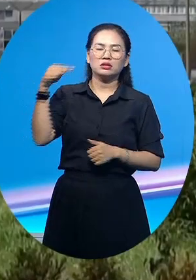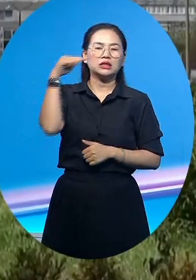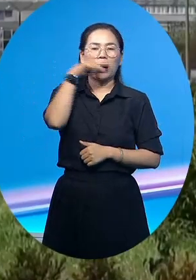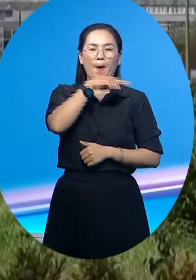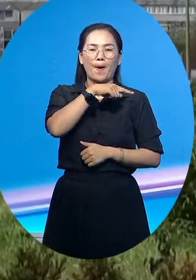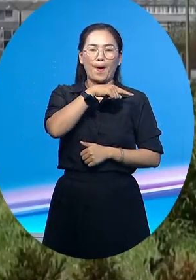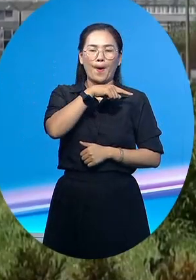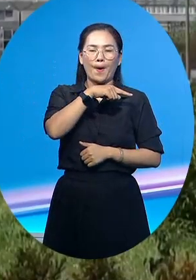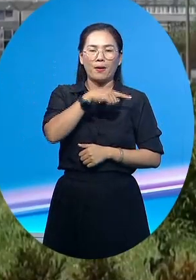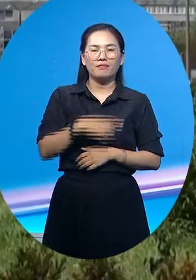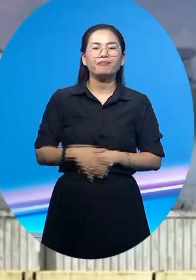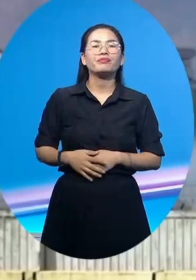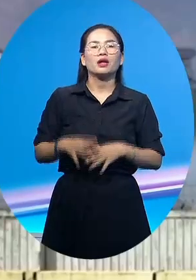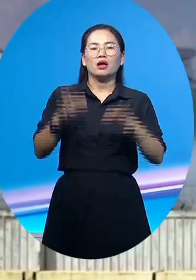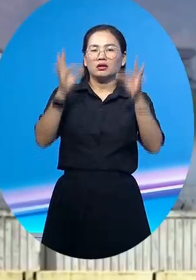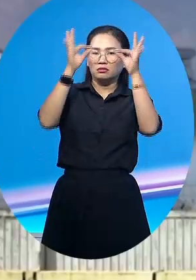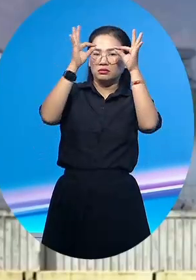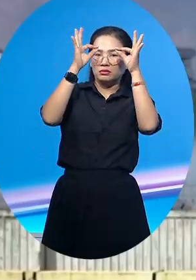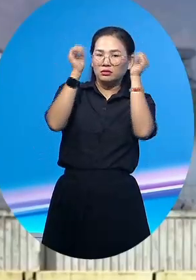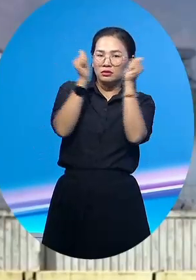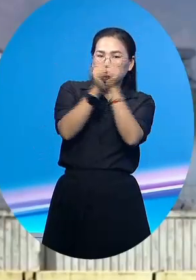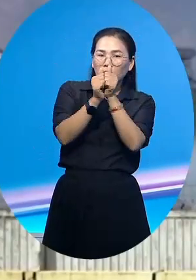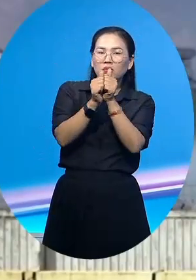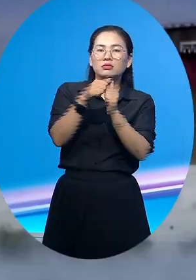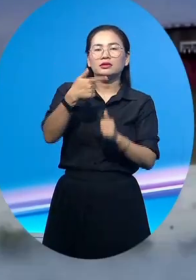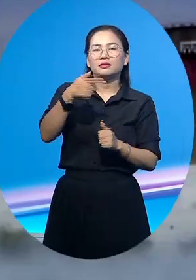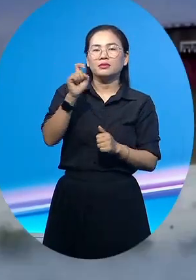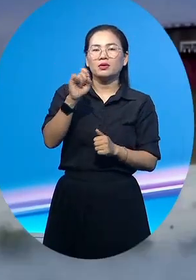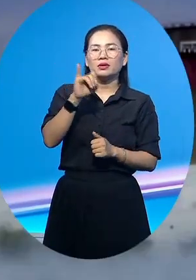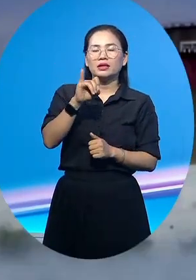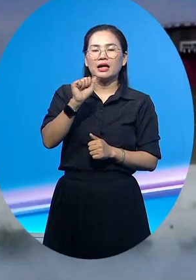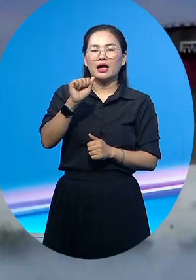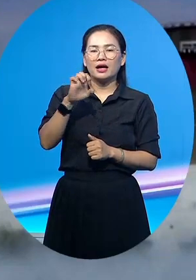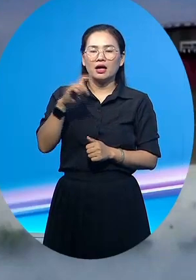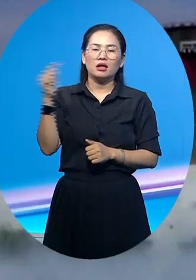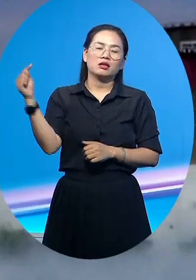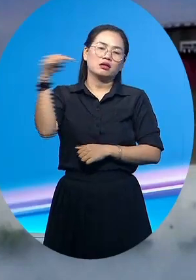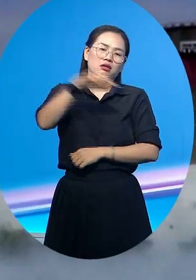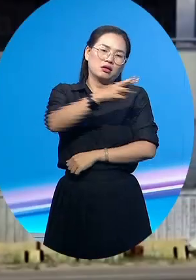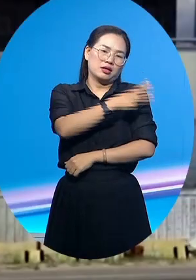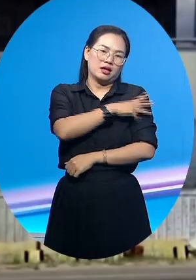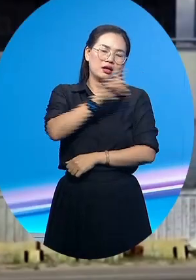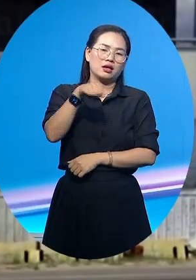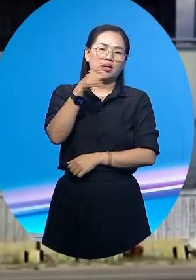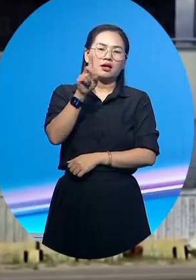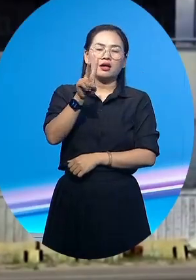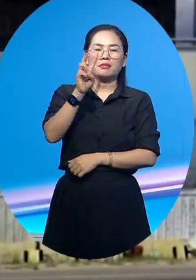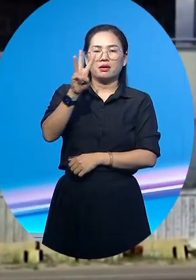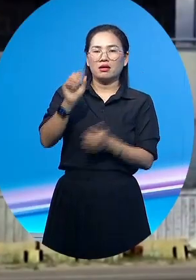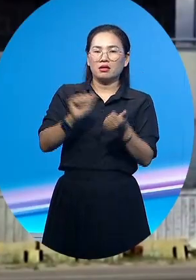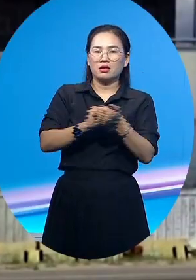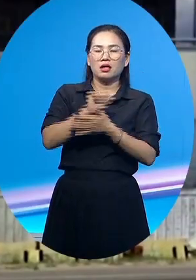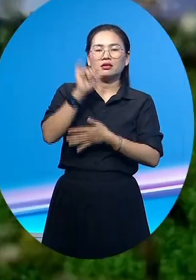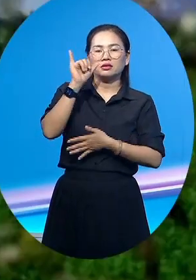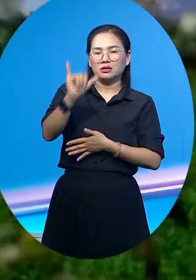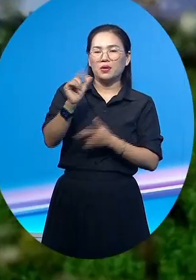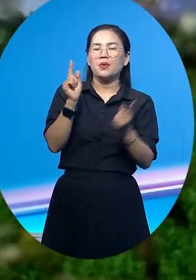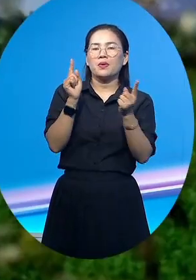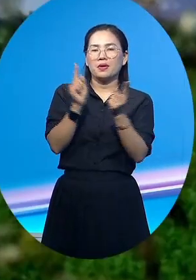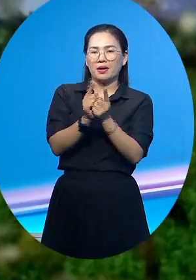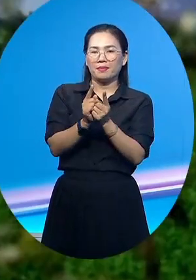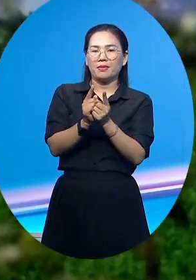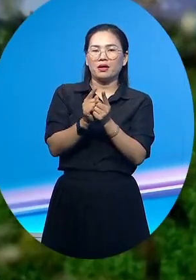theo kế hoạch tổng giám đốc iaea vào ngày 23 tháng 6 và các cuộc gặp với ông Alex